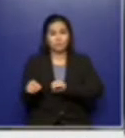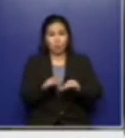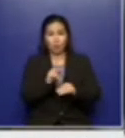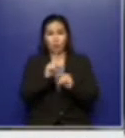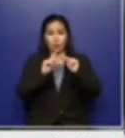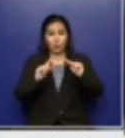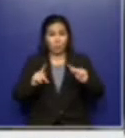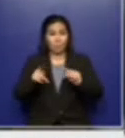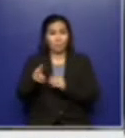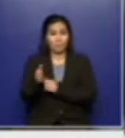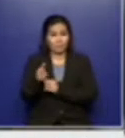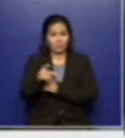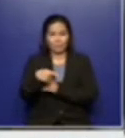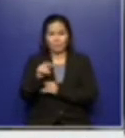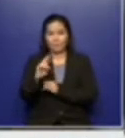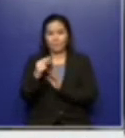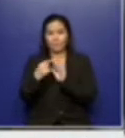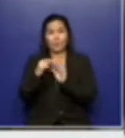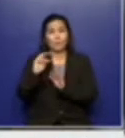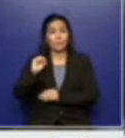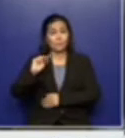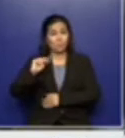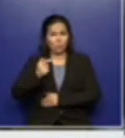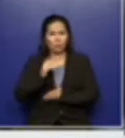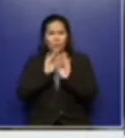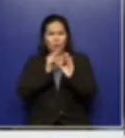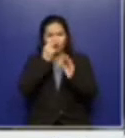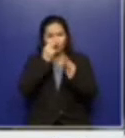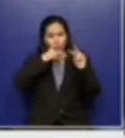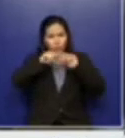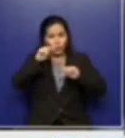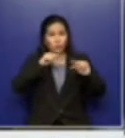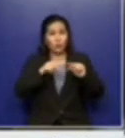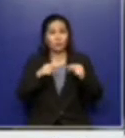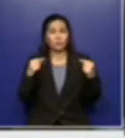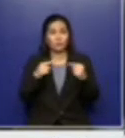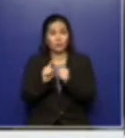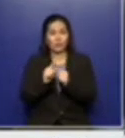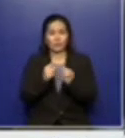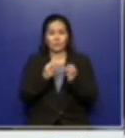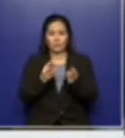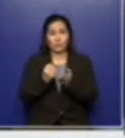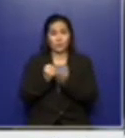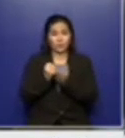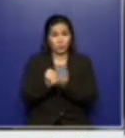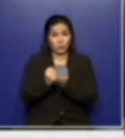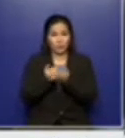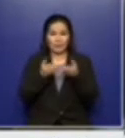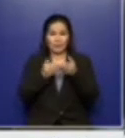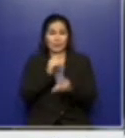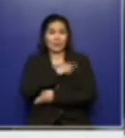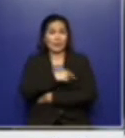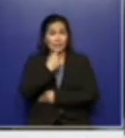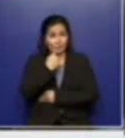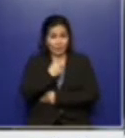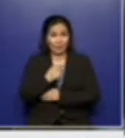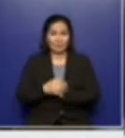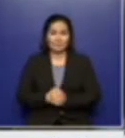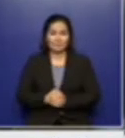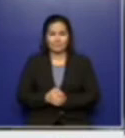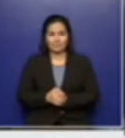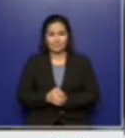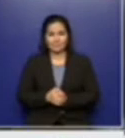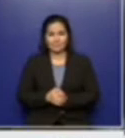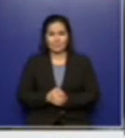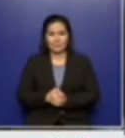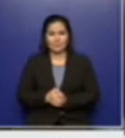วจสอบนิดหนึ่งก็ประมาณท่านก็ได้ไปแล้วช่วยตรวจดูนะครับเร่งการเยียวยาเรือขาวแดงที่ผูกที่ยัง